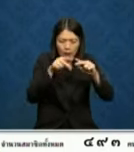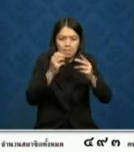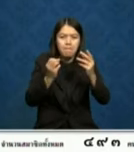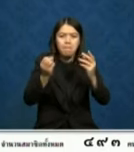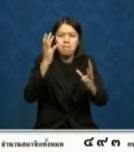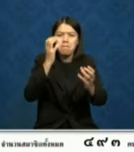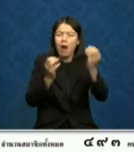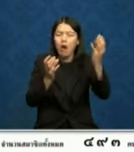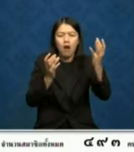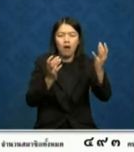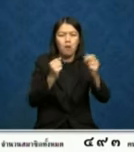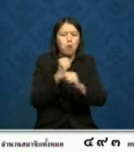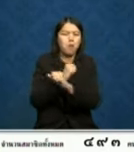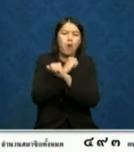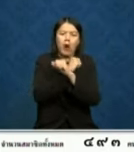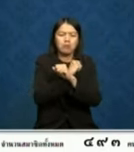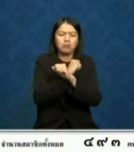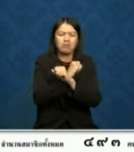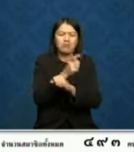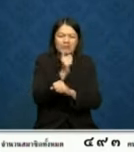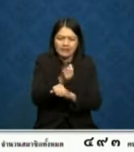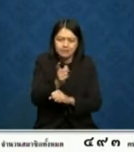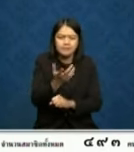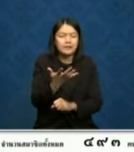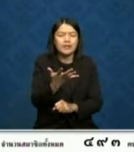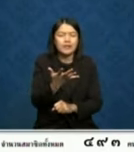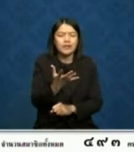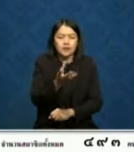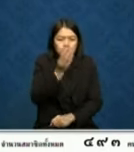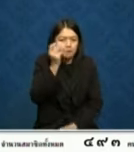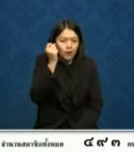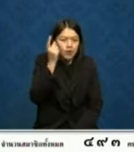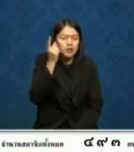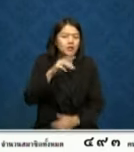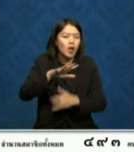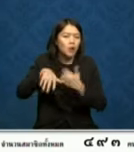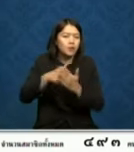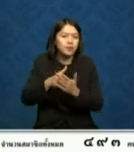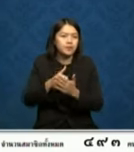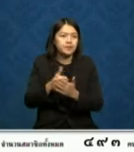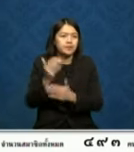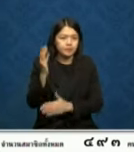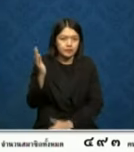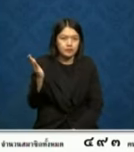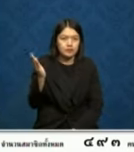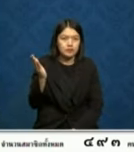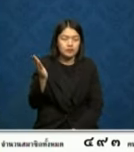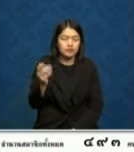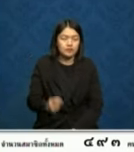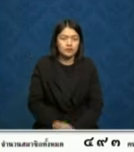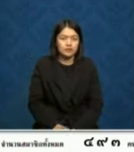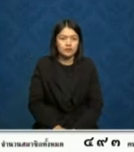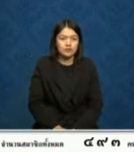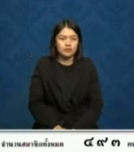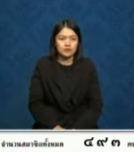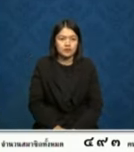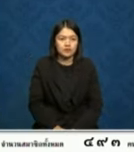มันไม่ใช่การป้องกันรักษาป่าในความหมายอย่างที่พวกเราเข้าใจทั้งหมดนะครับขอสไลด์ต่อไปนะครับ